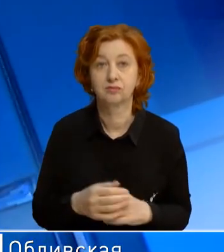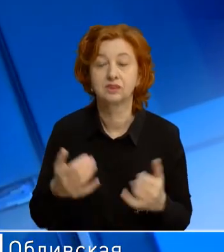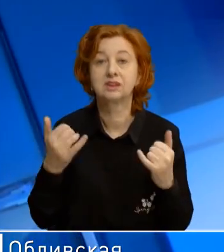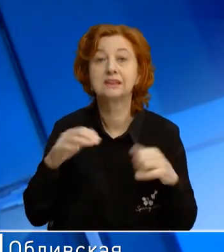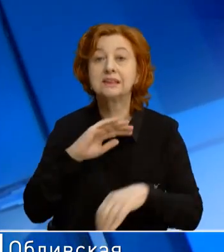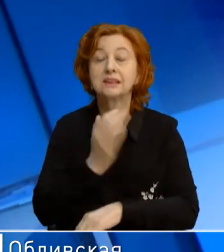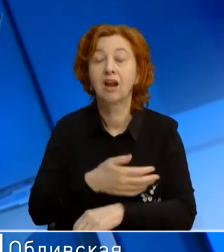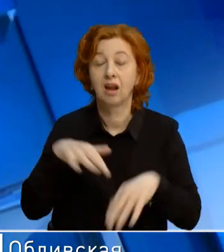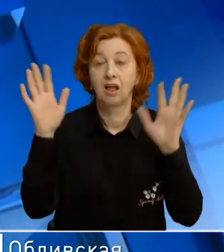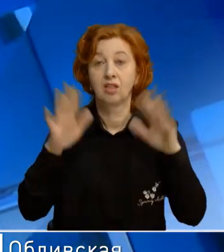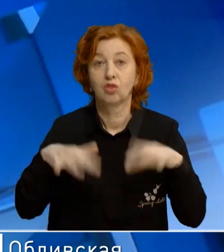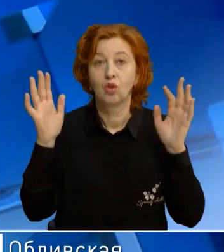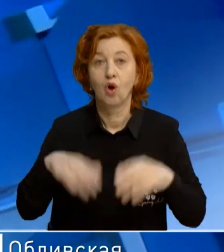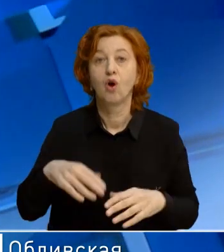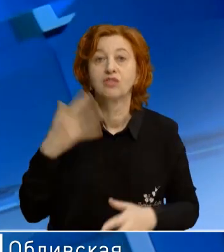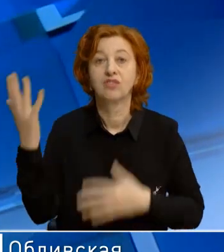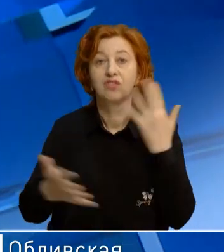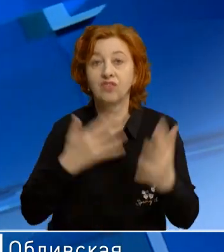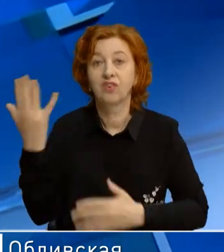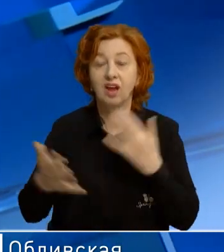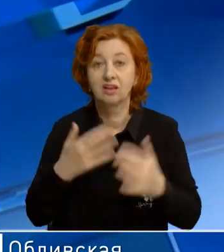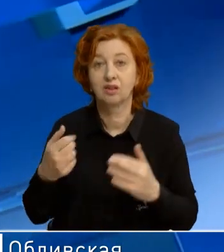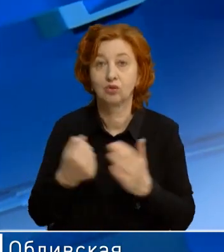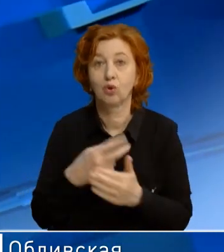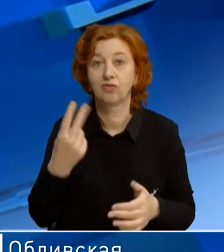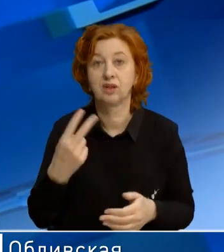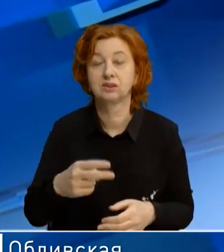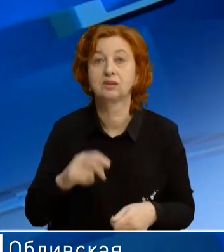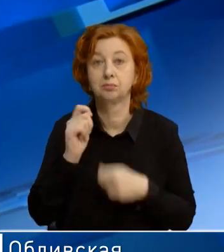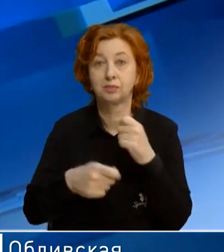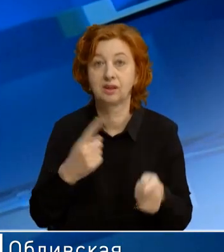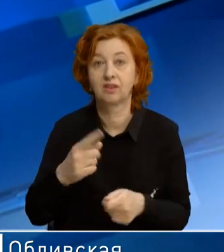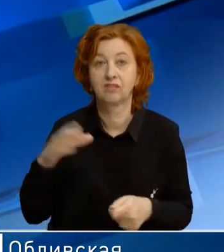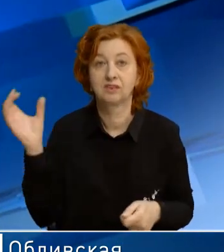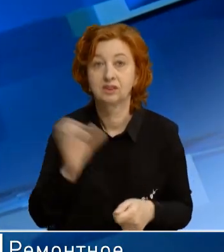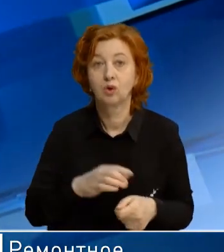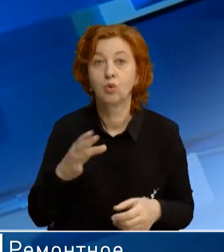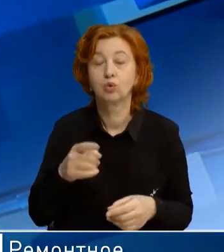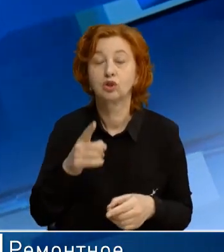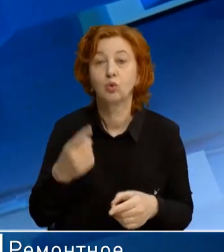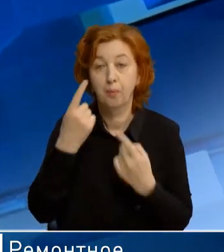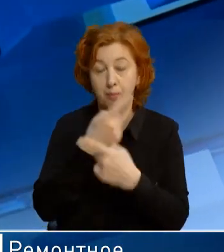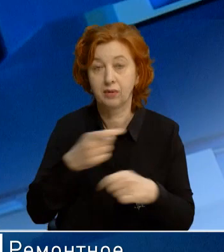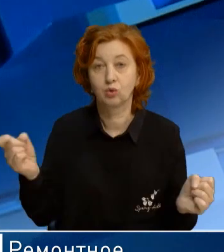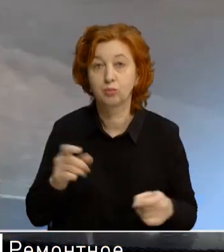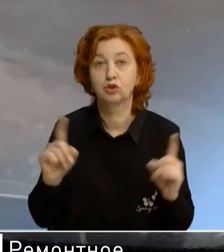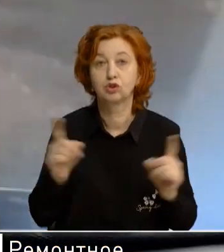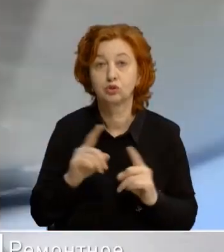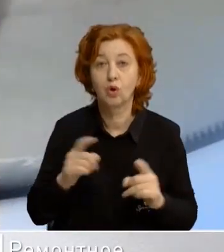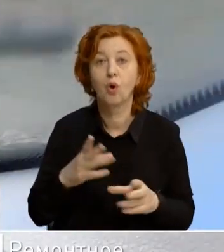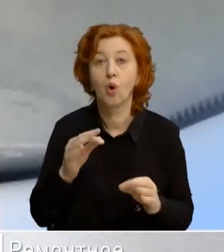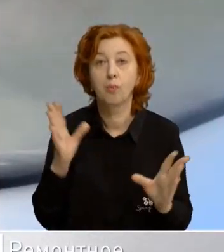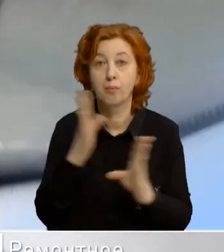Сильный дождь и ветер до 20 метров в секунду ожидается сегодня в Донской столице. Управление ПГО и ЧС предупреждает об ухудшении